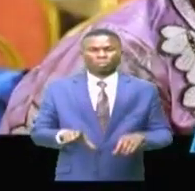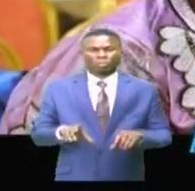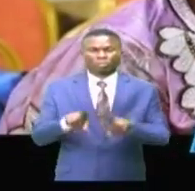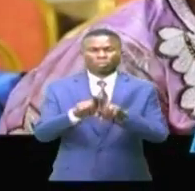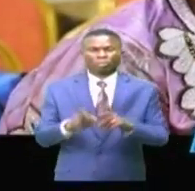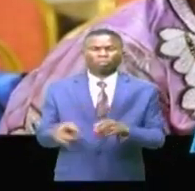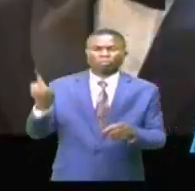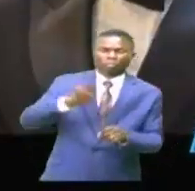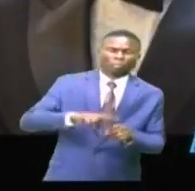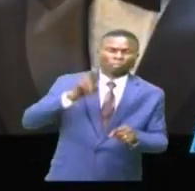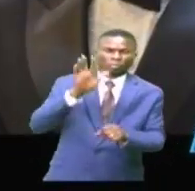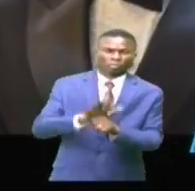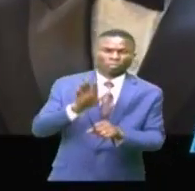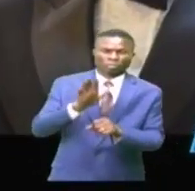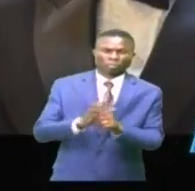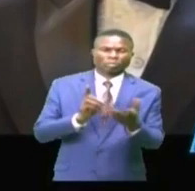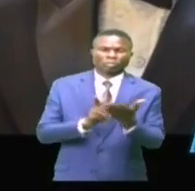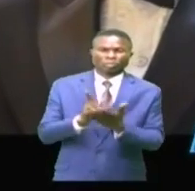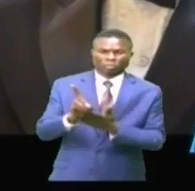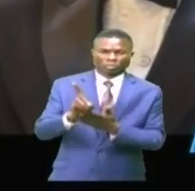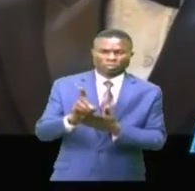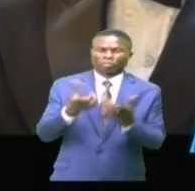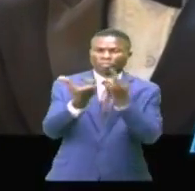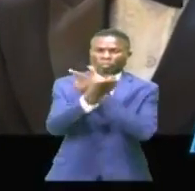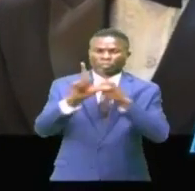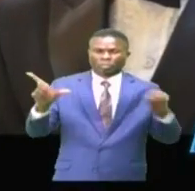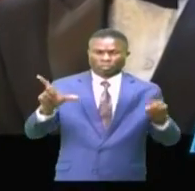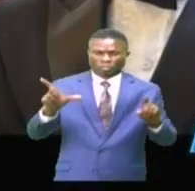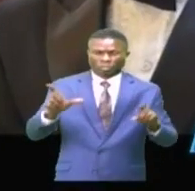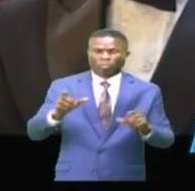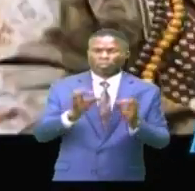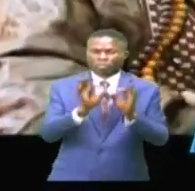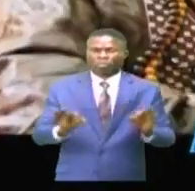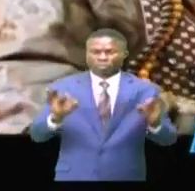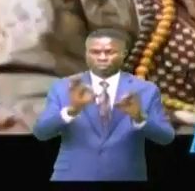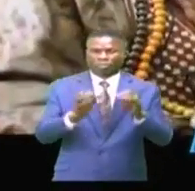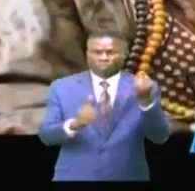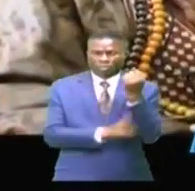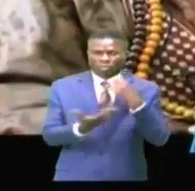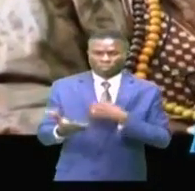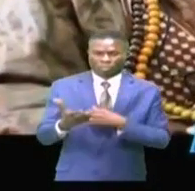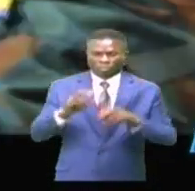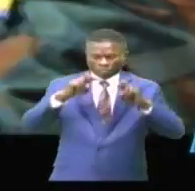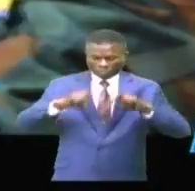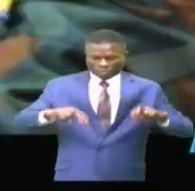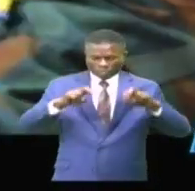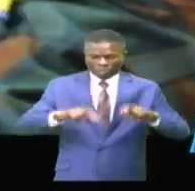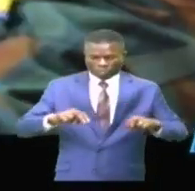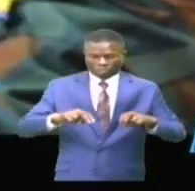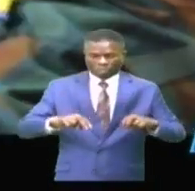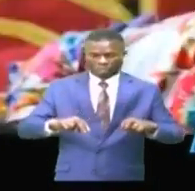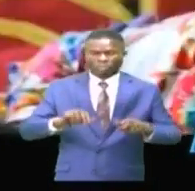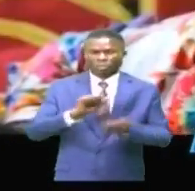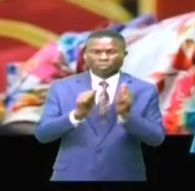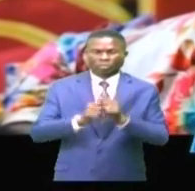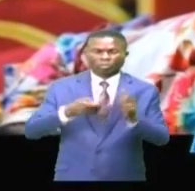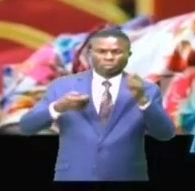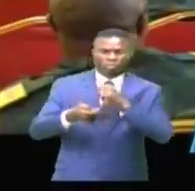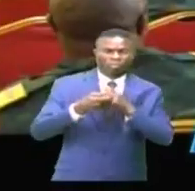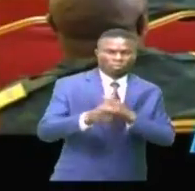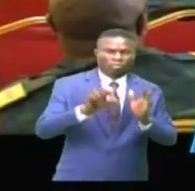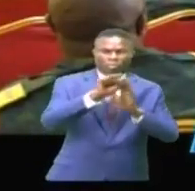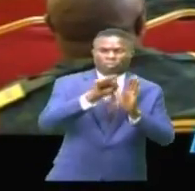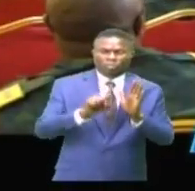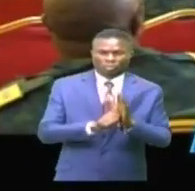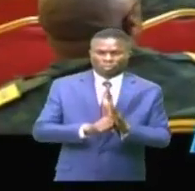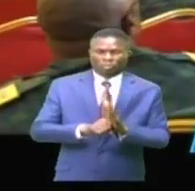violations massives des droits et libertés fondamentaux des humains et l'analyse détails de crimes prévues dans le Statut de